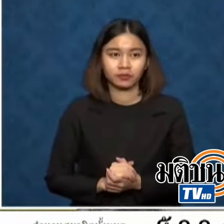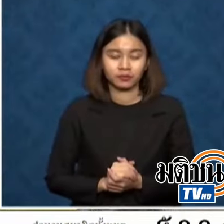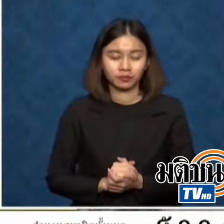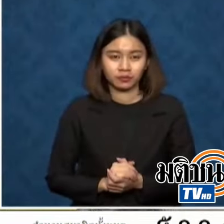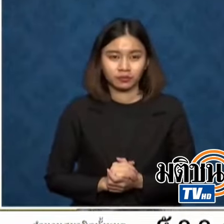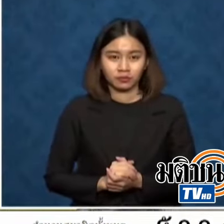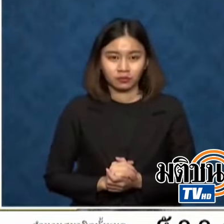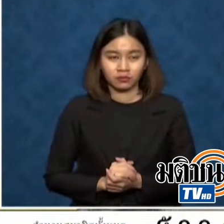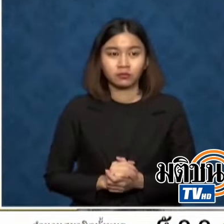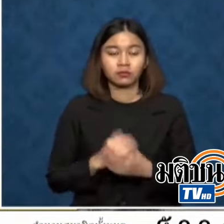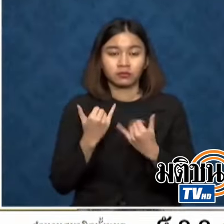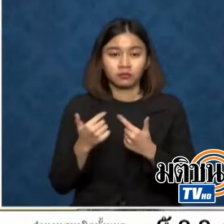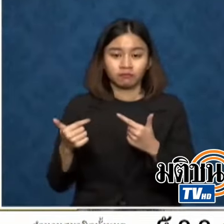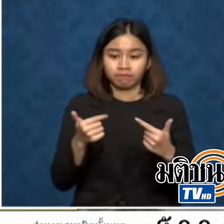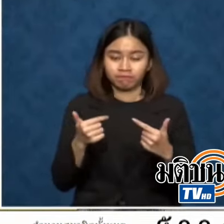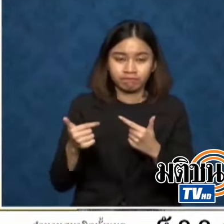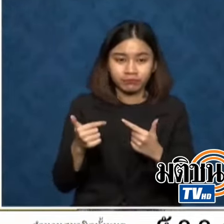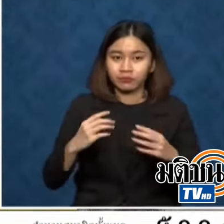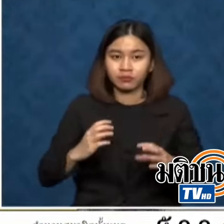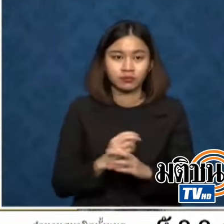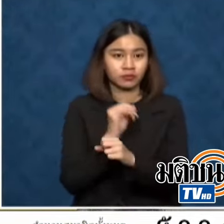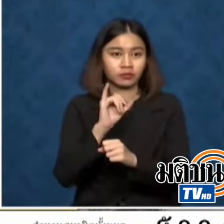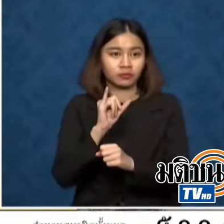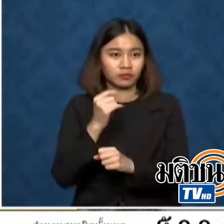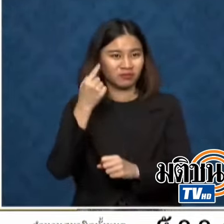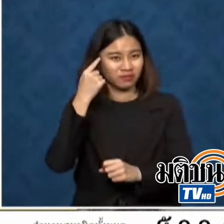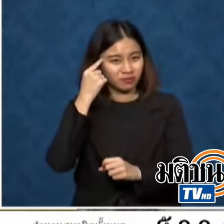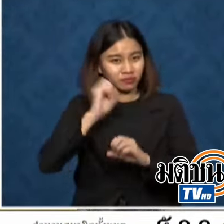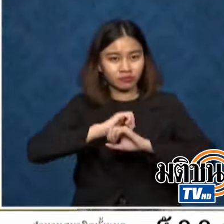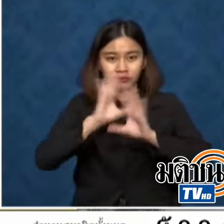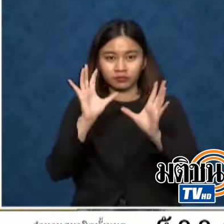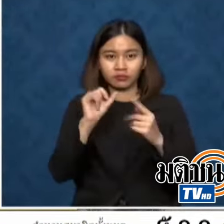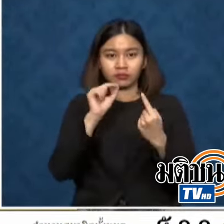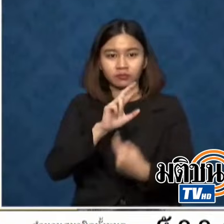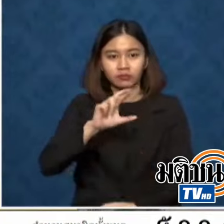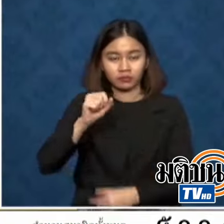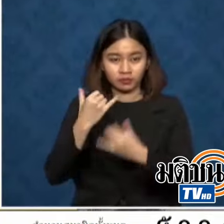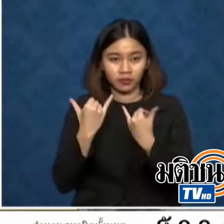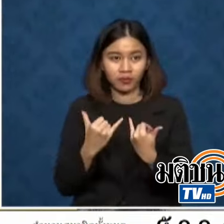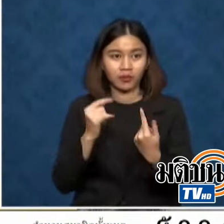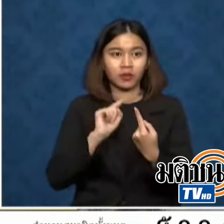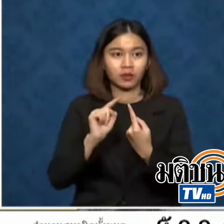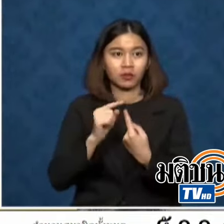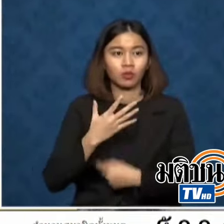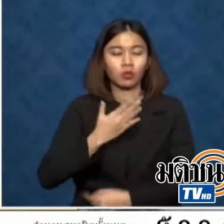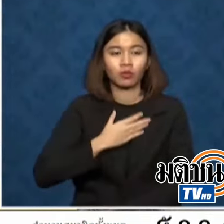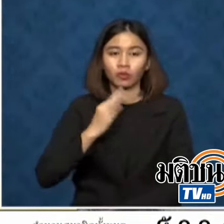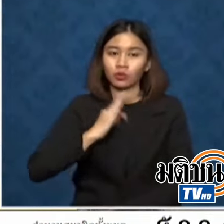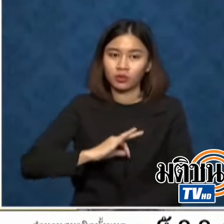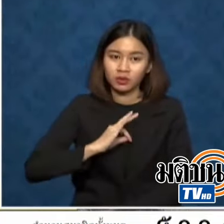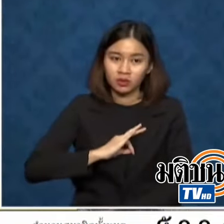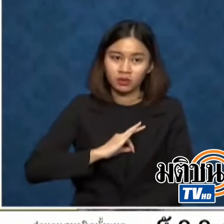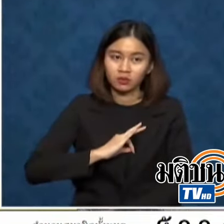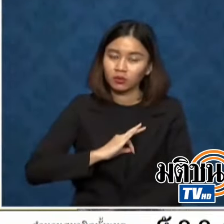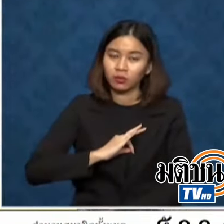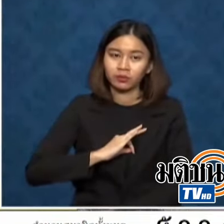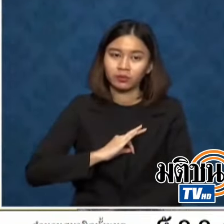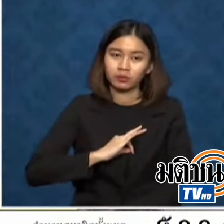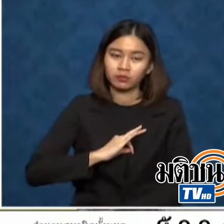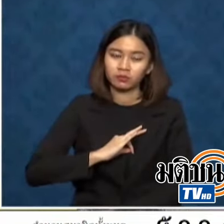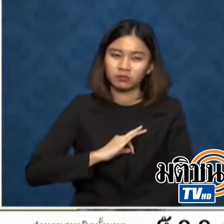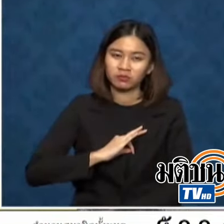ที่มันยังถกกันไม่ตกผลึกแล้วก็ยังไม่เห็นภาพชัดเจนในสภาแห่งนี้อันนั้นผมรู้สึกว่ามันจะเป็นเรื่องมืดใน